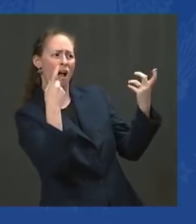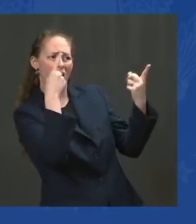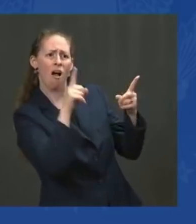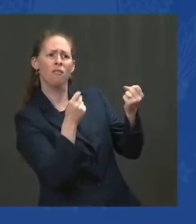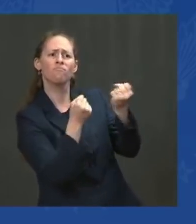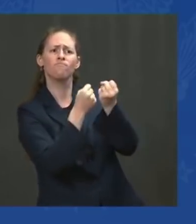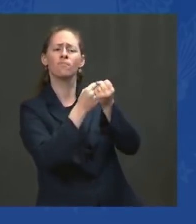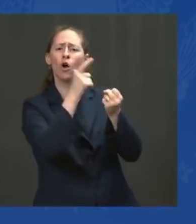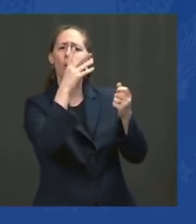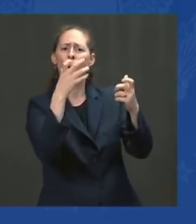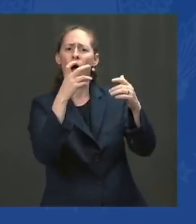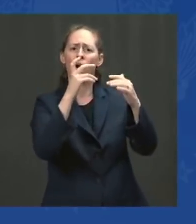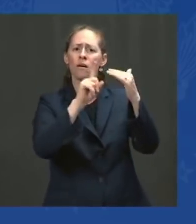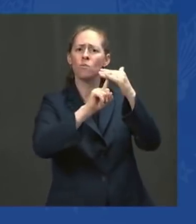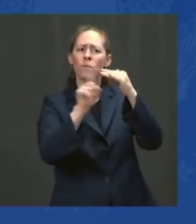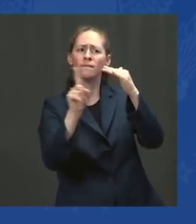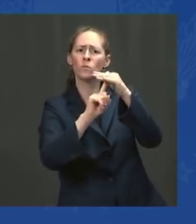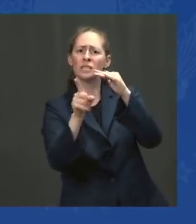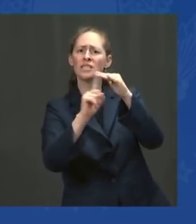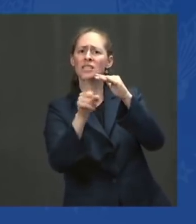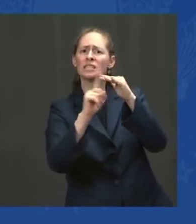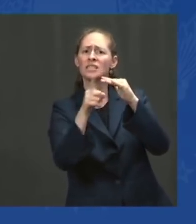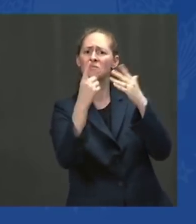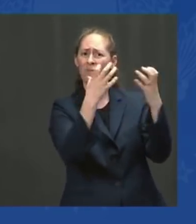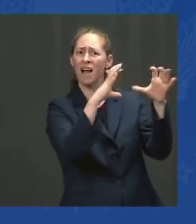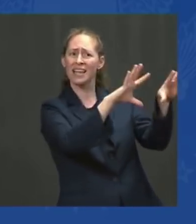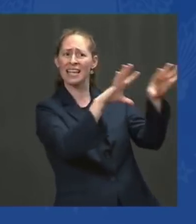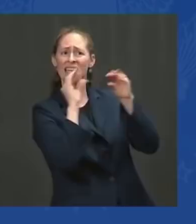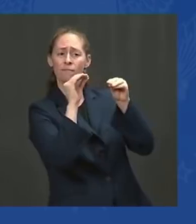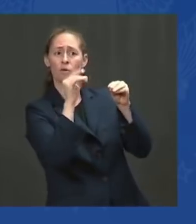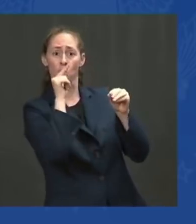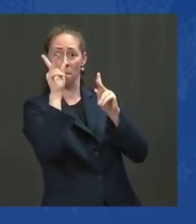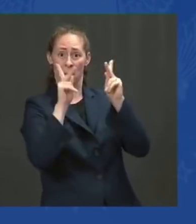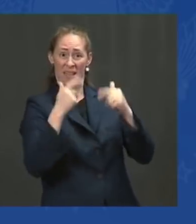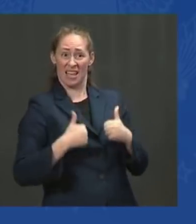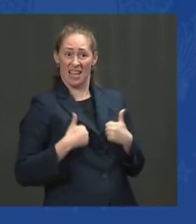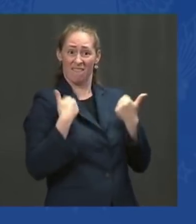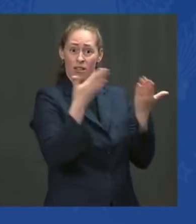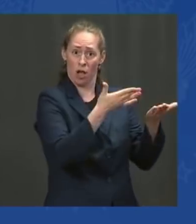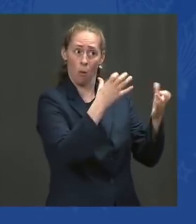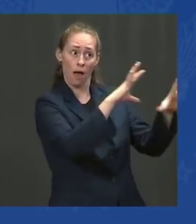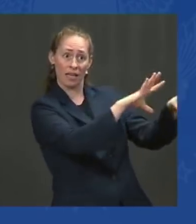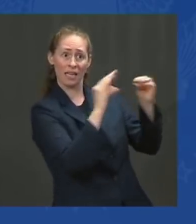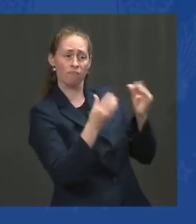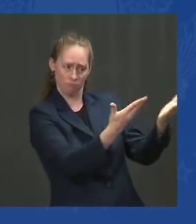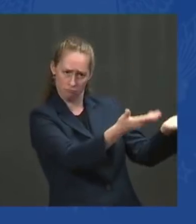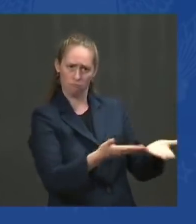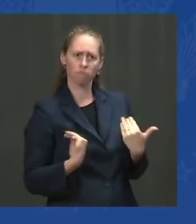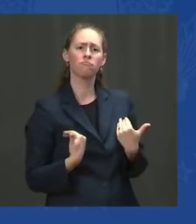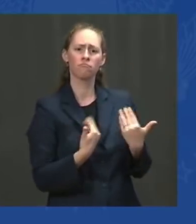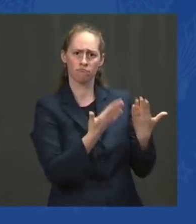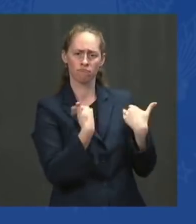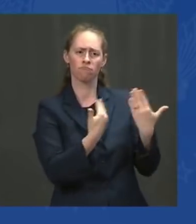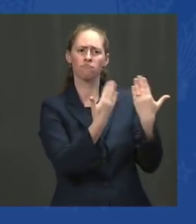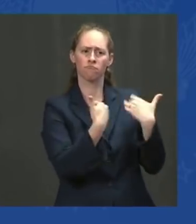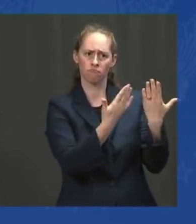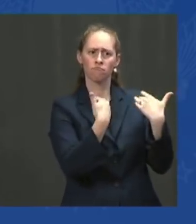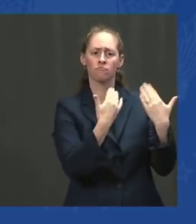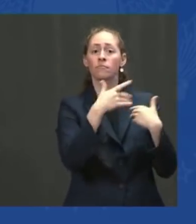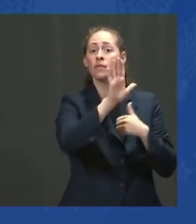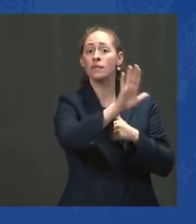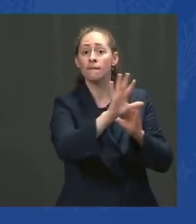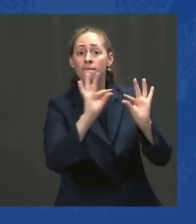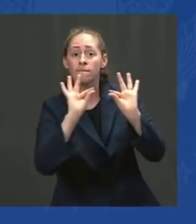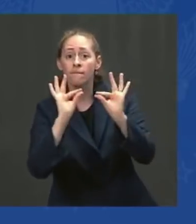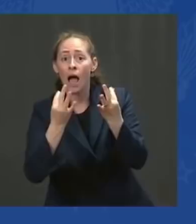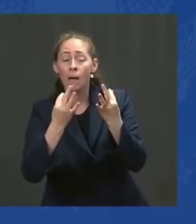是虽然我离开了，他说我们仍然有能力在区域内进行反恐，他说我们现在在全世界反恐